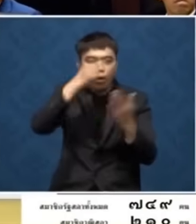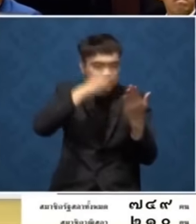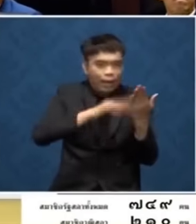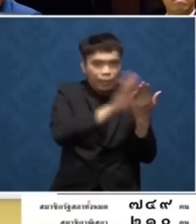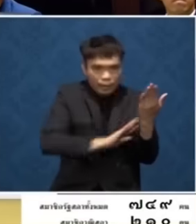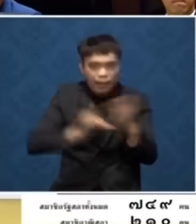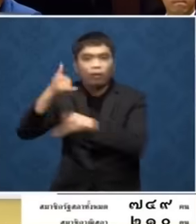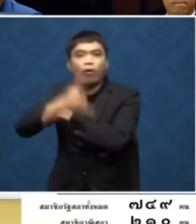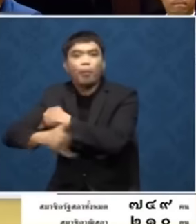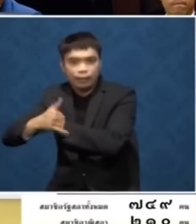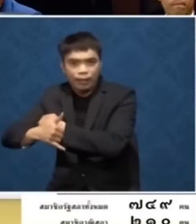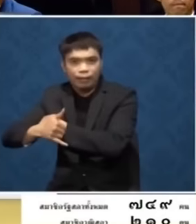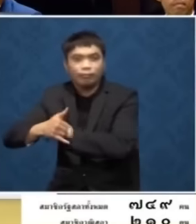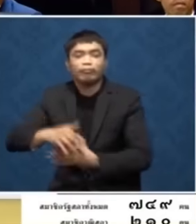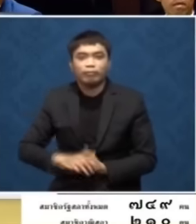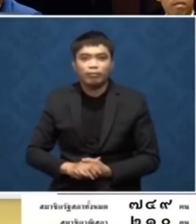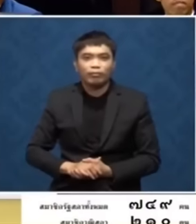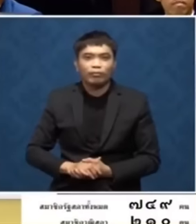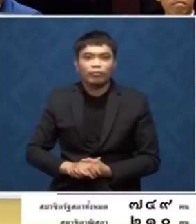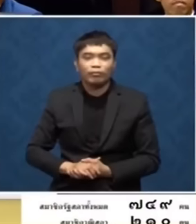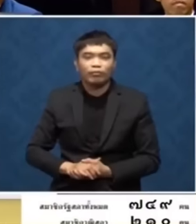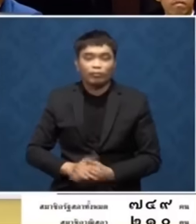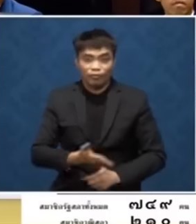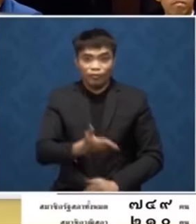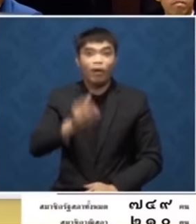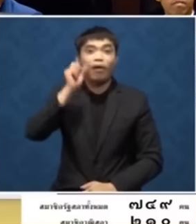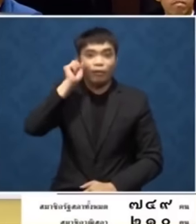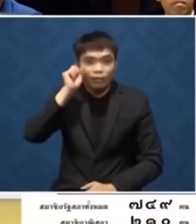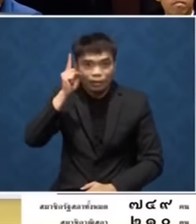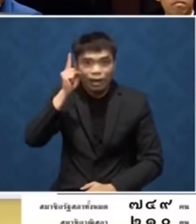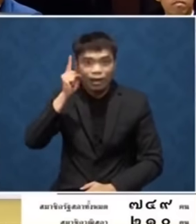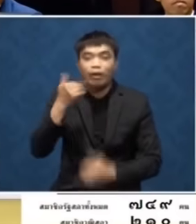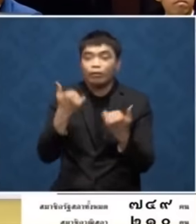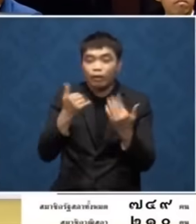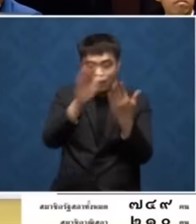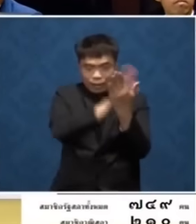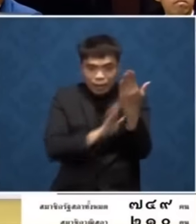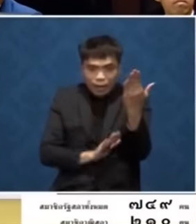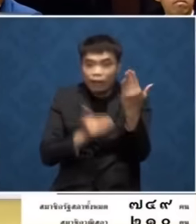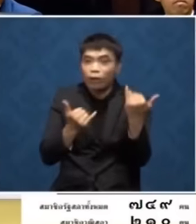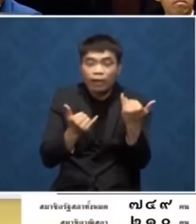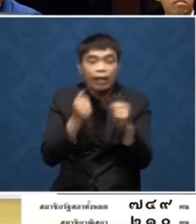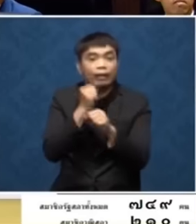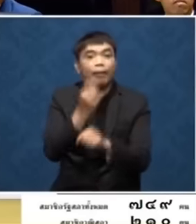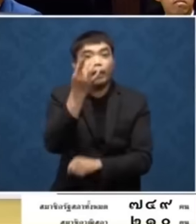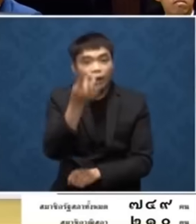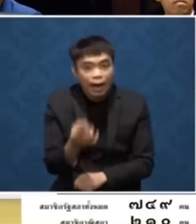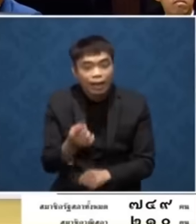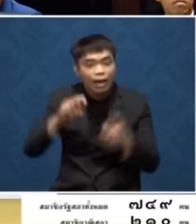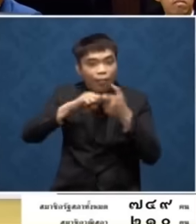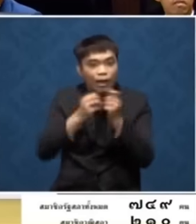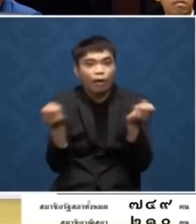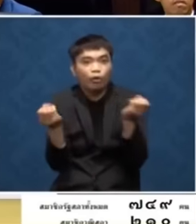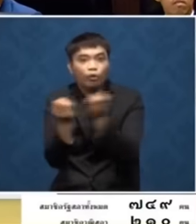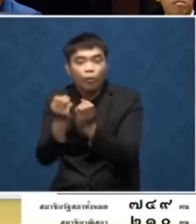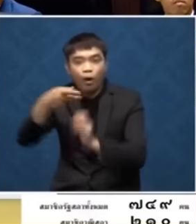ทศแบบใหม่สามารถที่จะเข้าใจได้ว่าตอนนี้สถานการณ์ภูมิรัฐศาสตร์โลกตอนนี้ไปถึงไหนแล้วมันจะกระทบกับราคาปุ๋ย